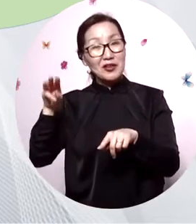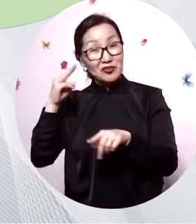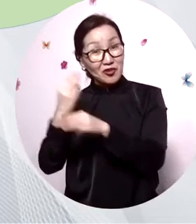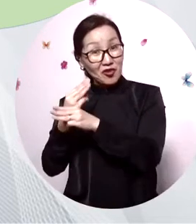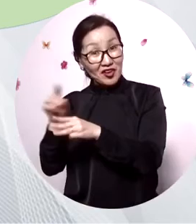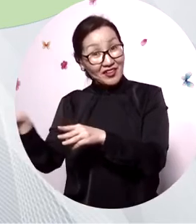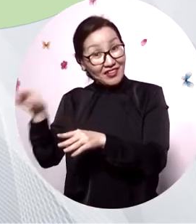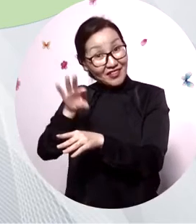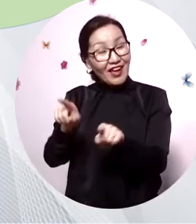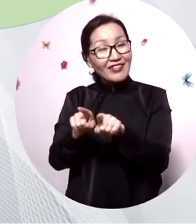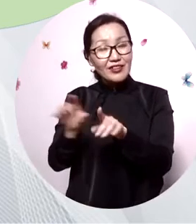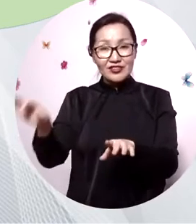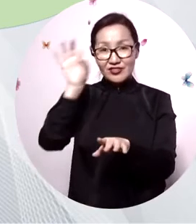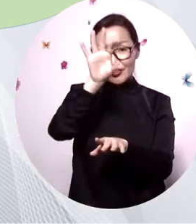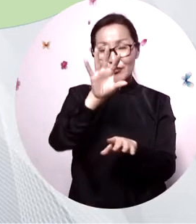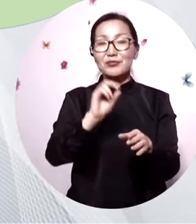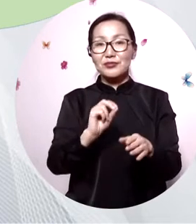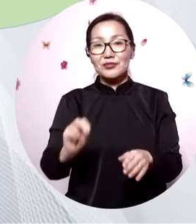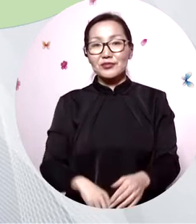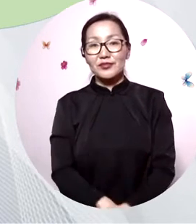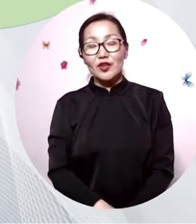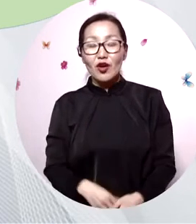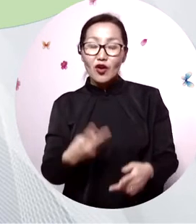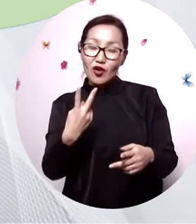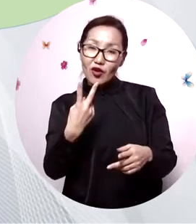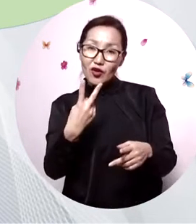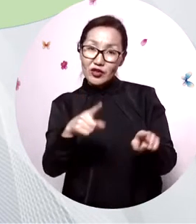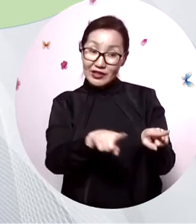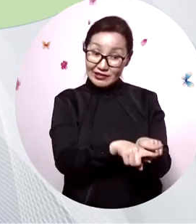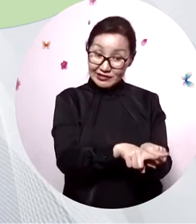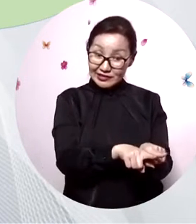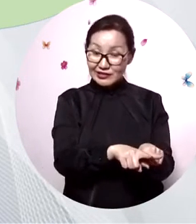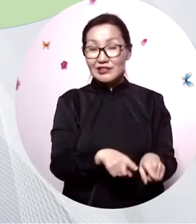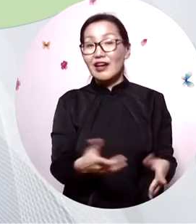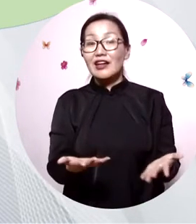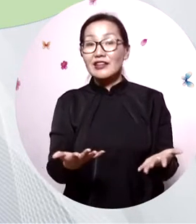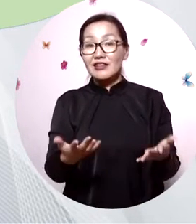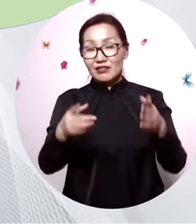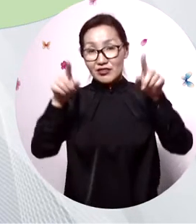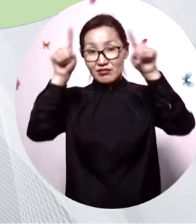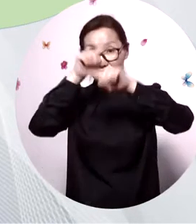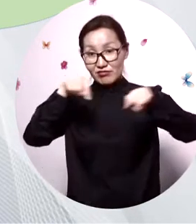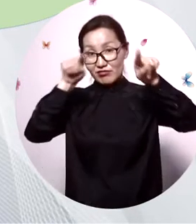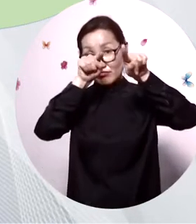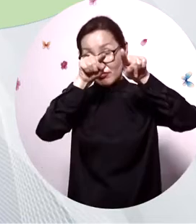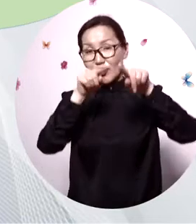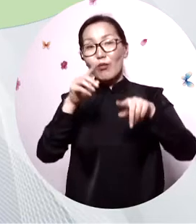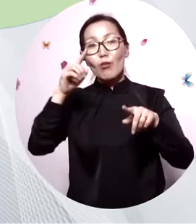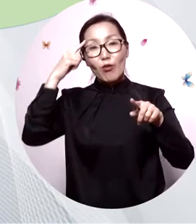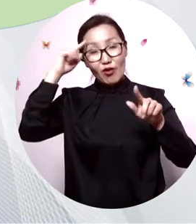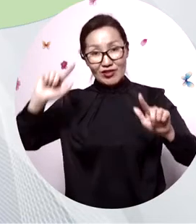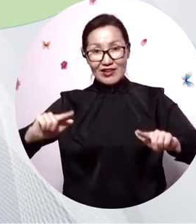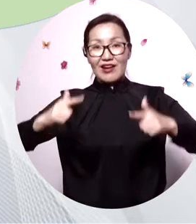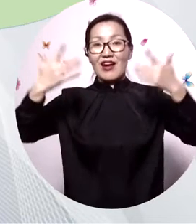хэрэгэлдэг те. Хоёр ихийн ижил талууд хаана байдаг үлээ? За